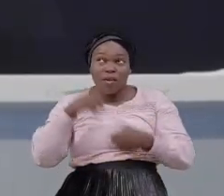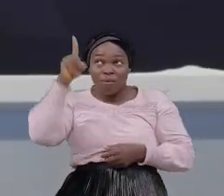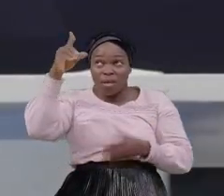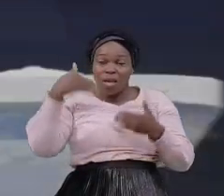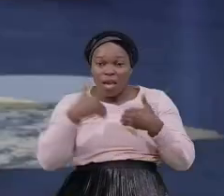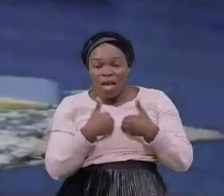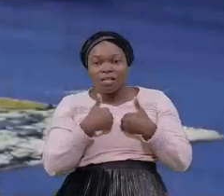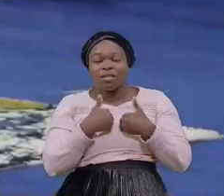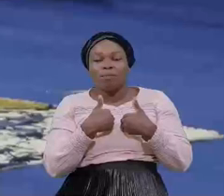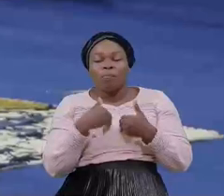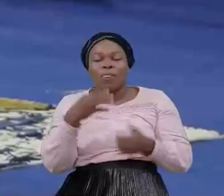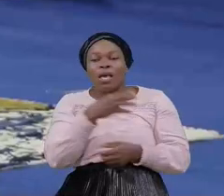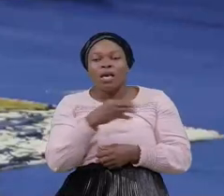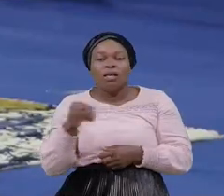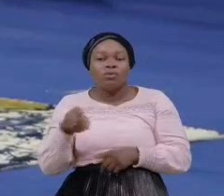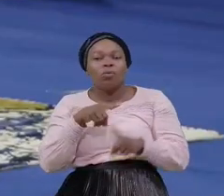là-bas,